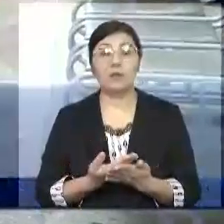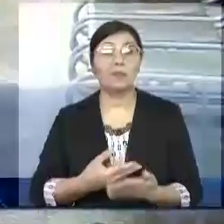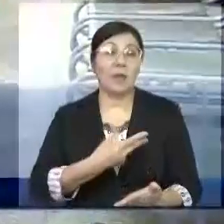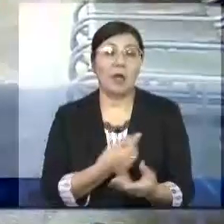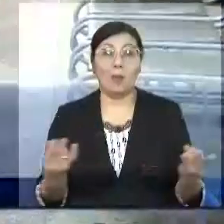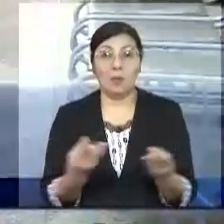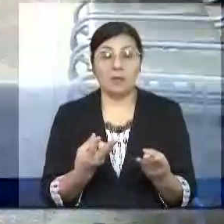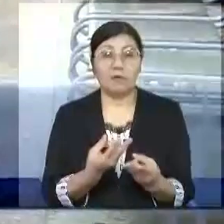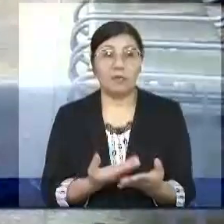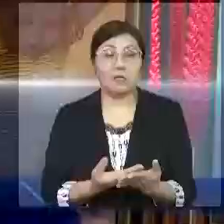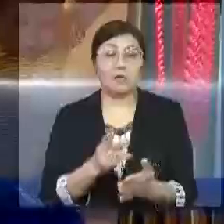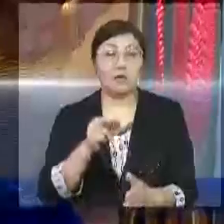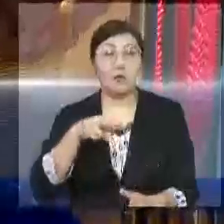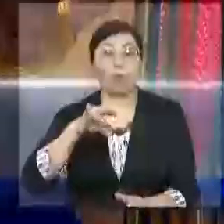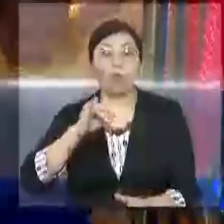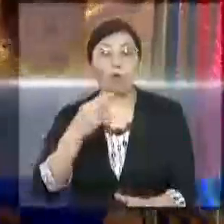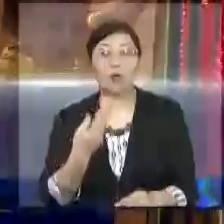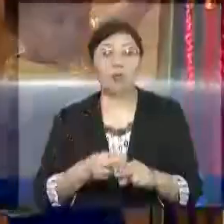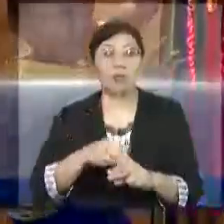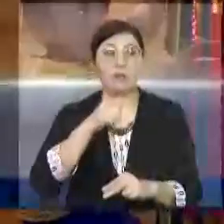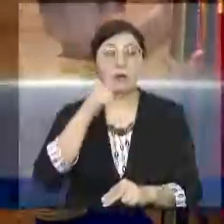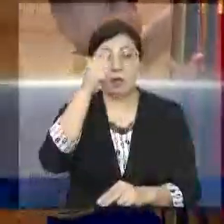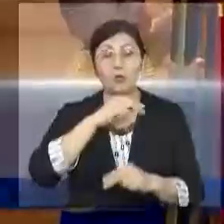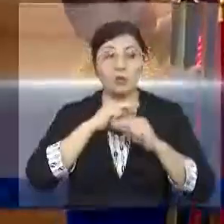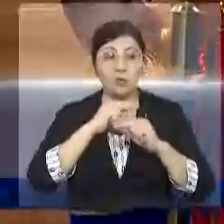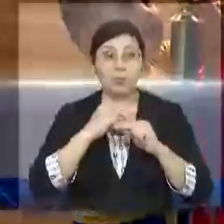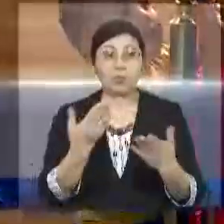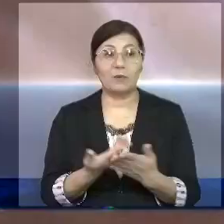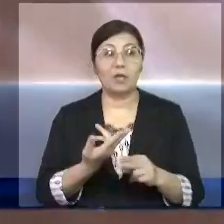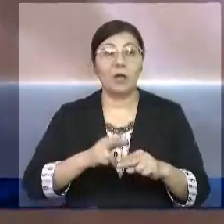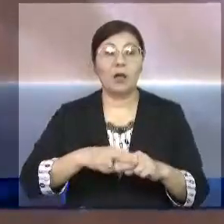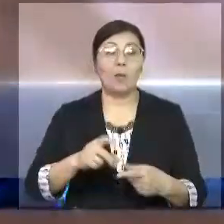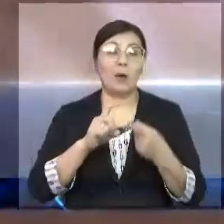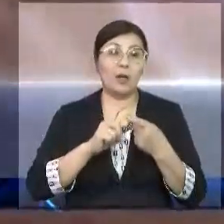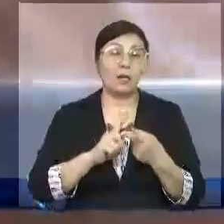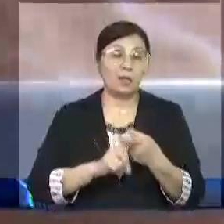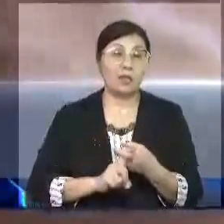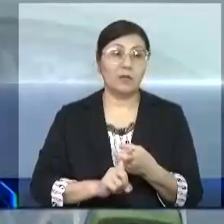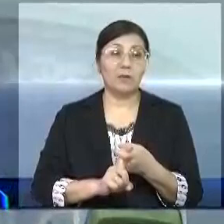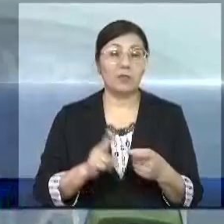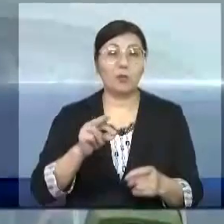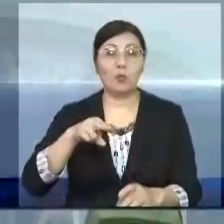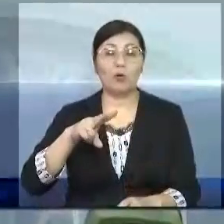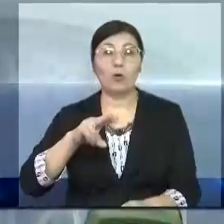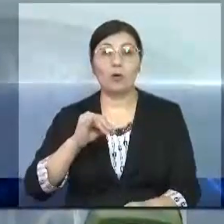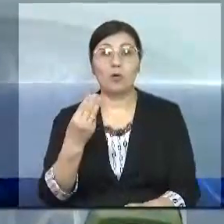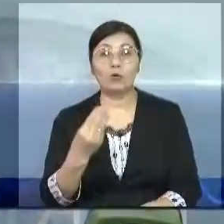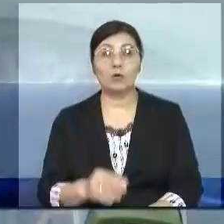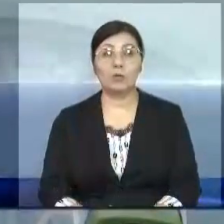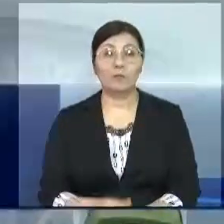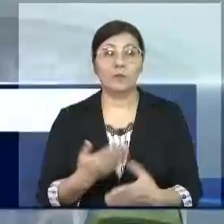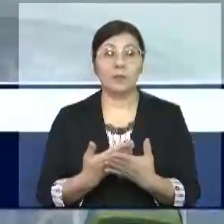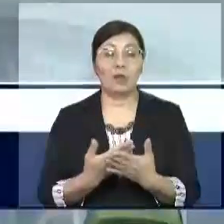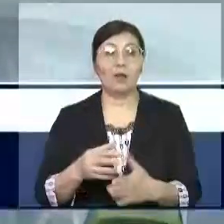распространения другого заболевания – коклюша. В текущем году наблюдается ухудшение ситуации по этой вакциноуправляемой инфекции. Если в 2023